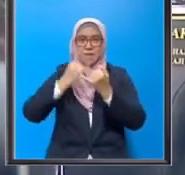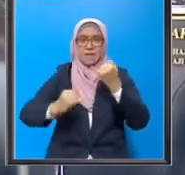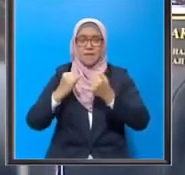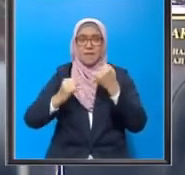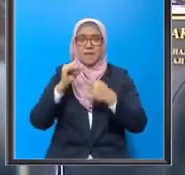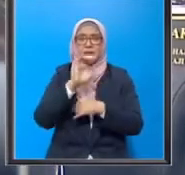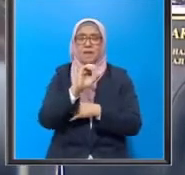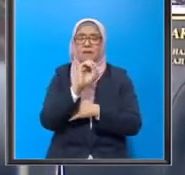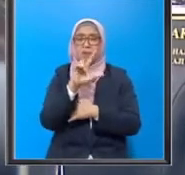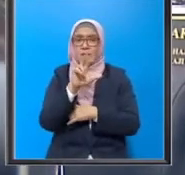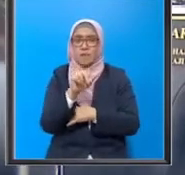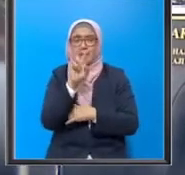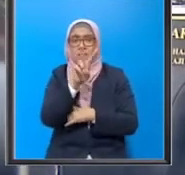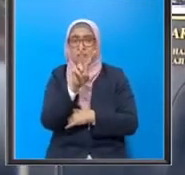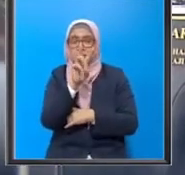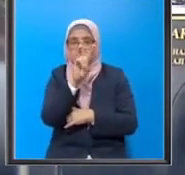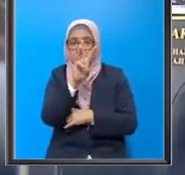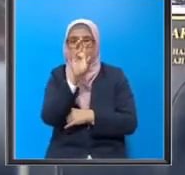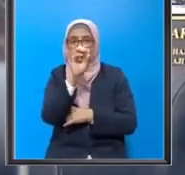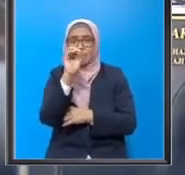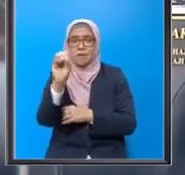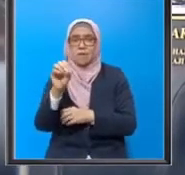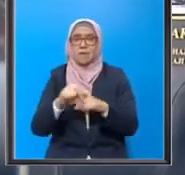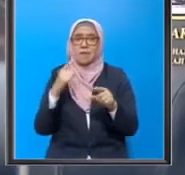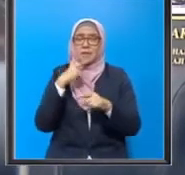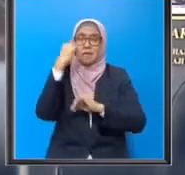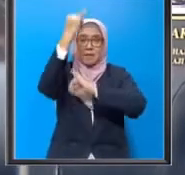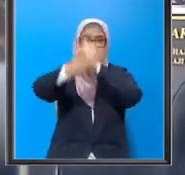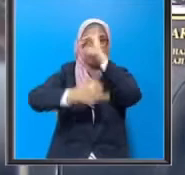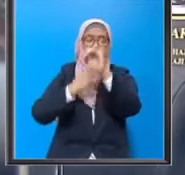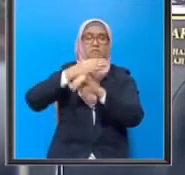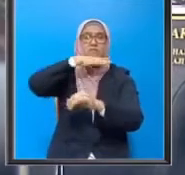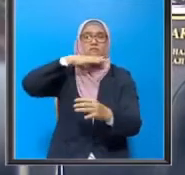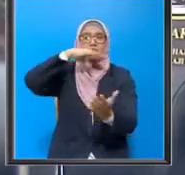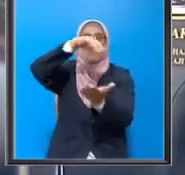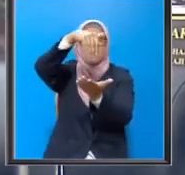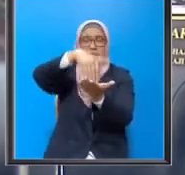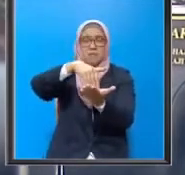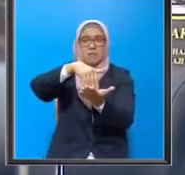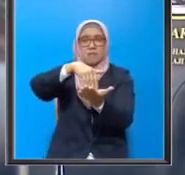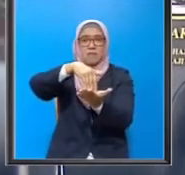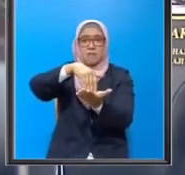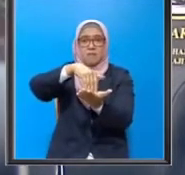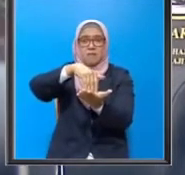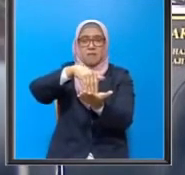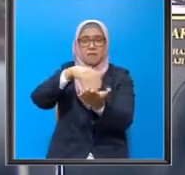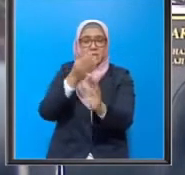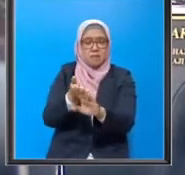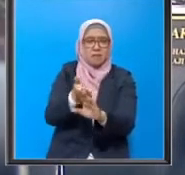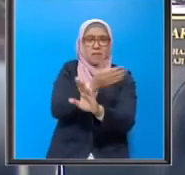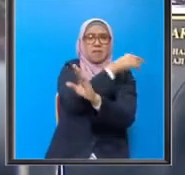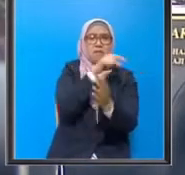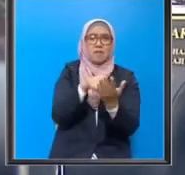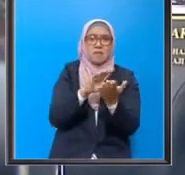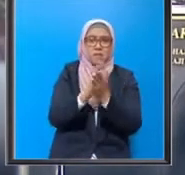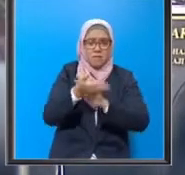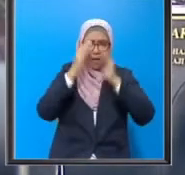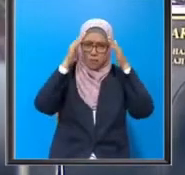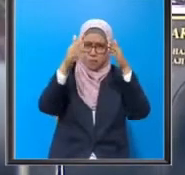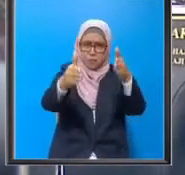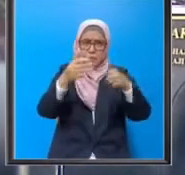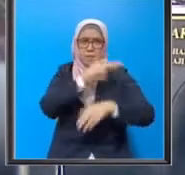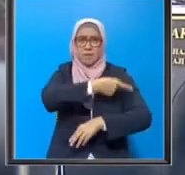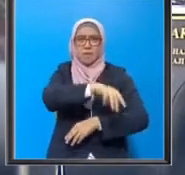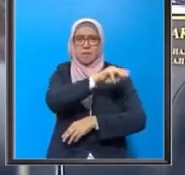30600 International yusenter Saya ingin tanyakan tentang internasional yusenter yang sebelum ini menjadi perhatian Kementerian